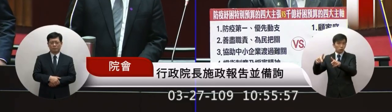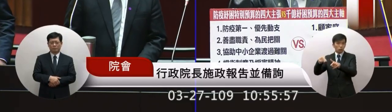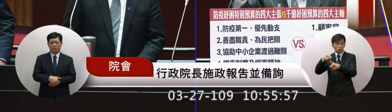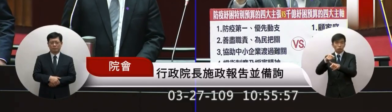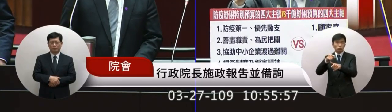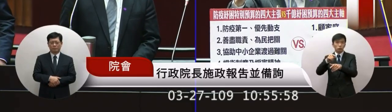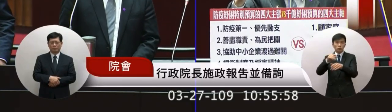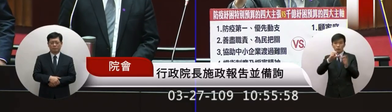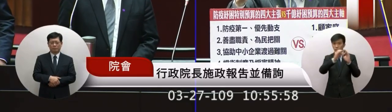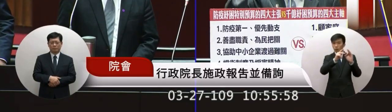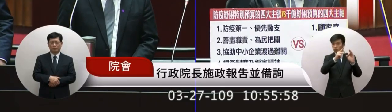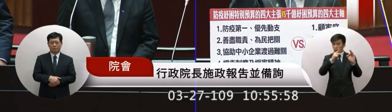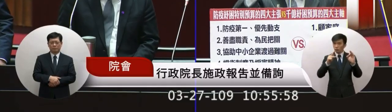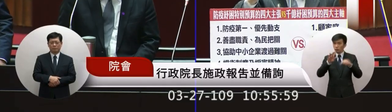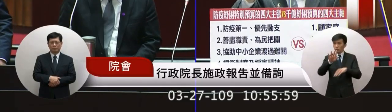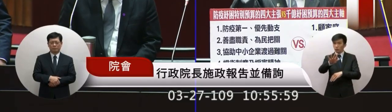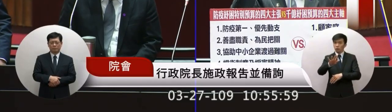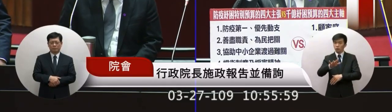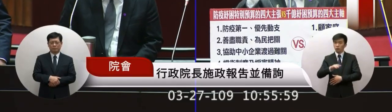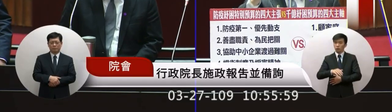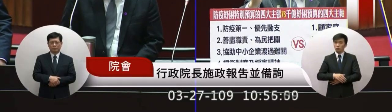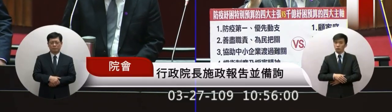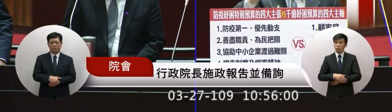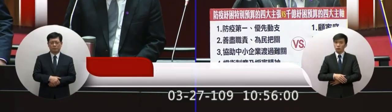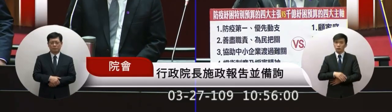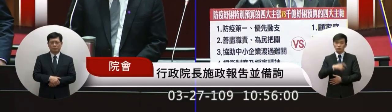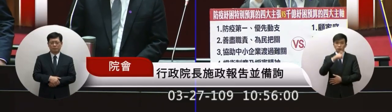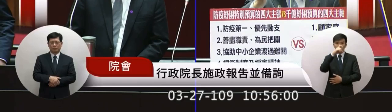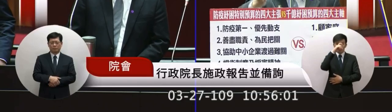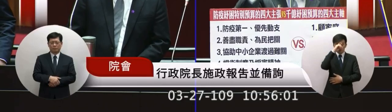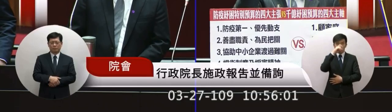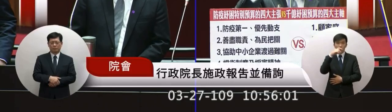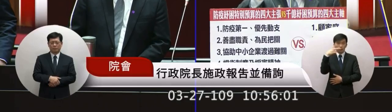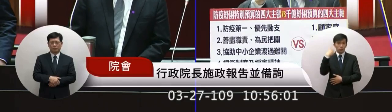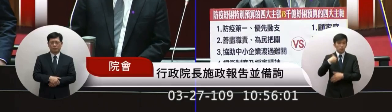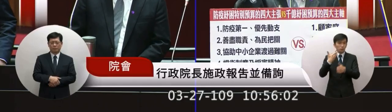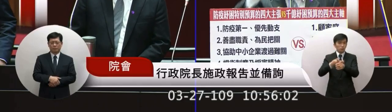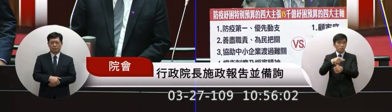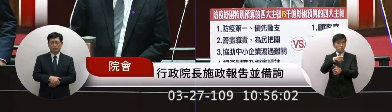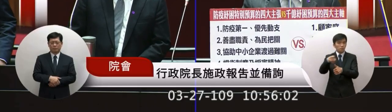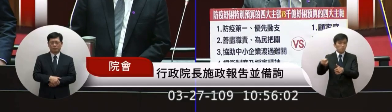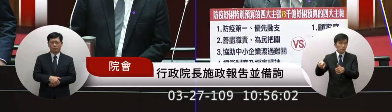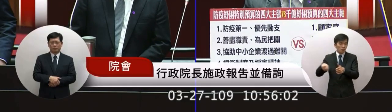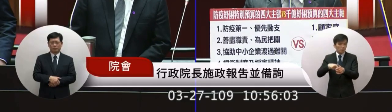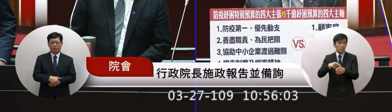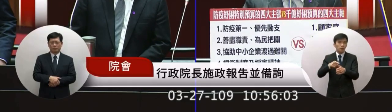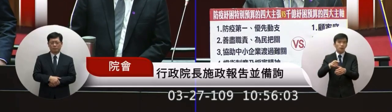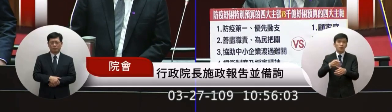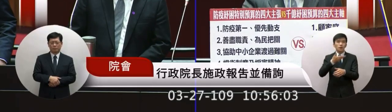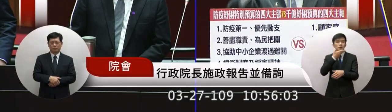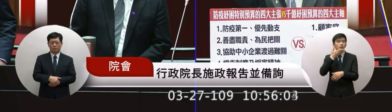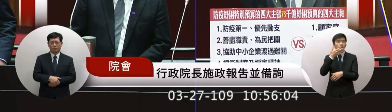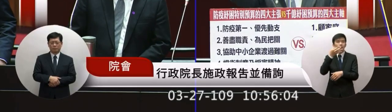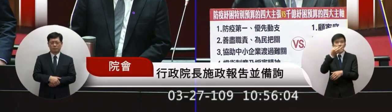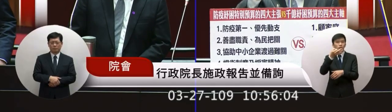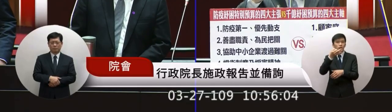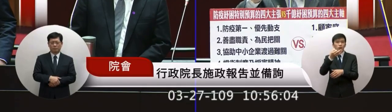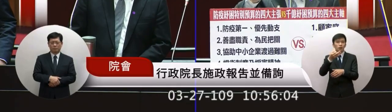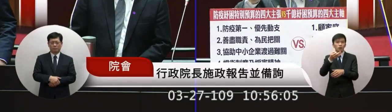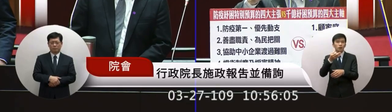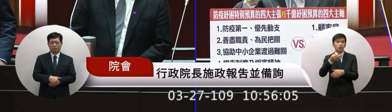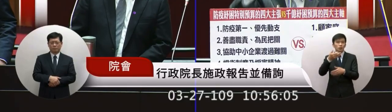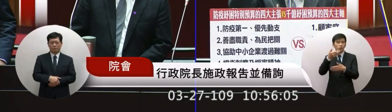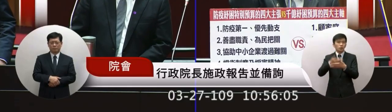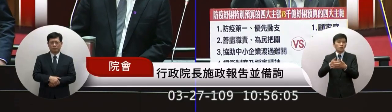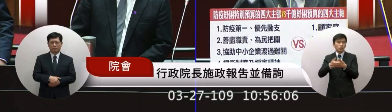的灾害贷款，是不是让咱继续延续和免息一年呐、啊？第二，对